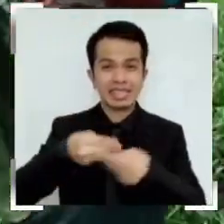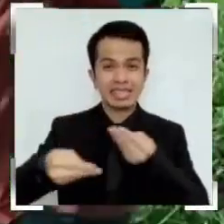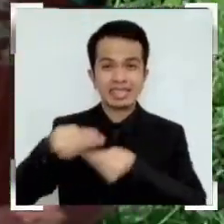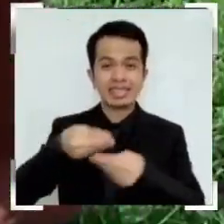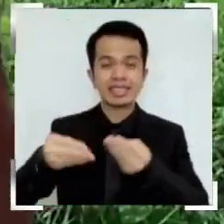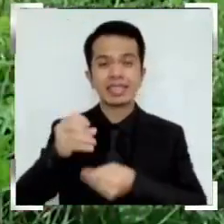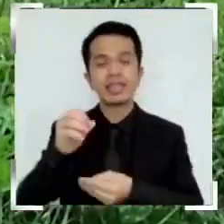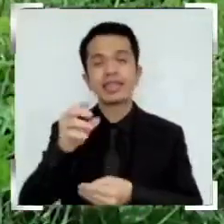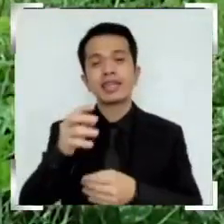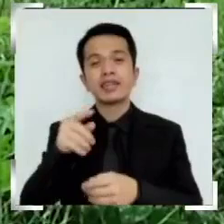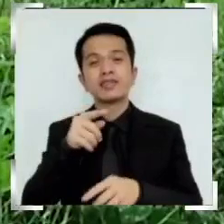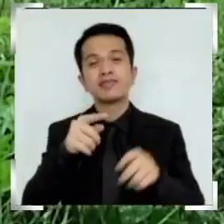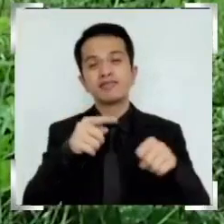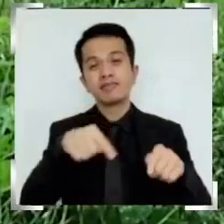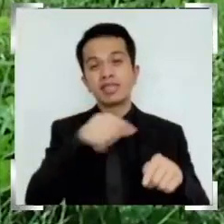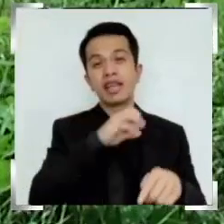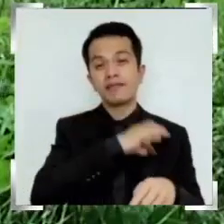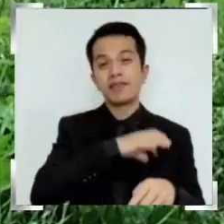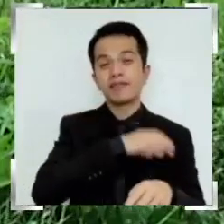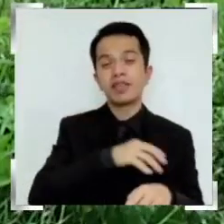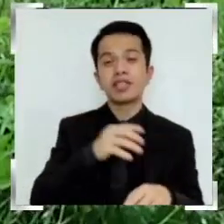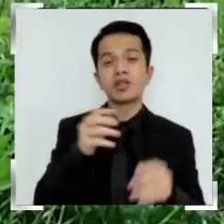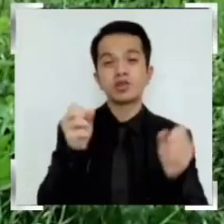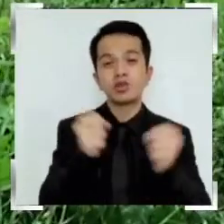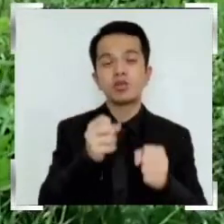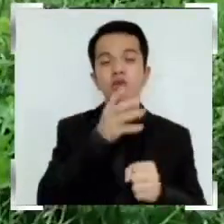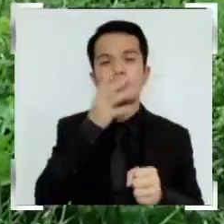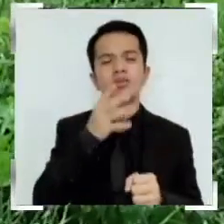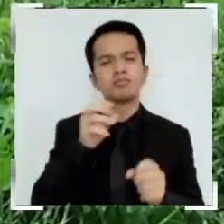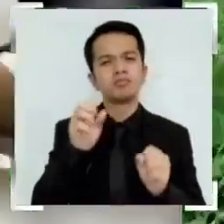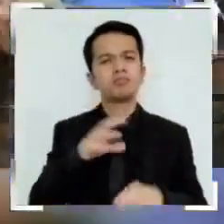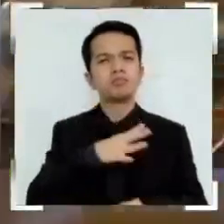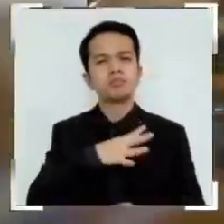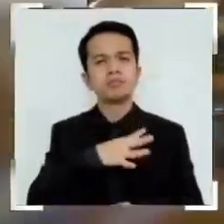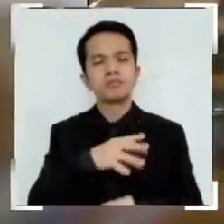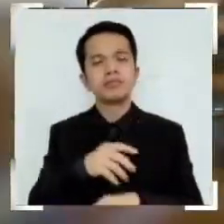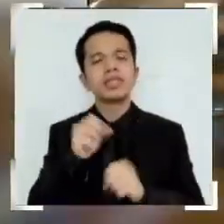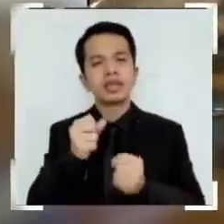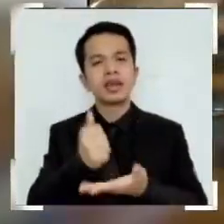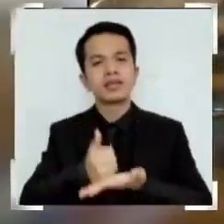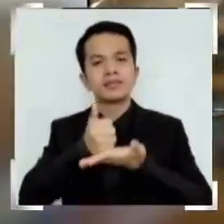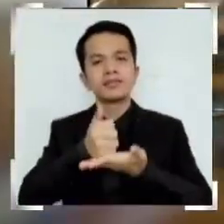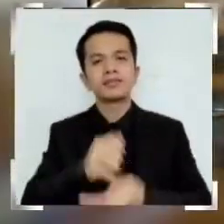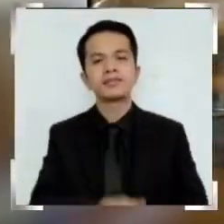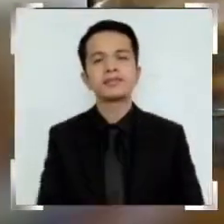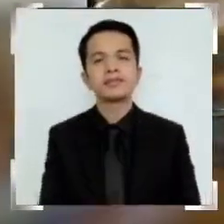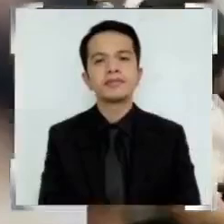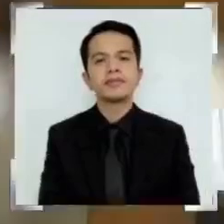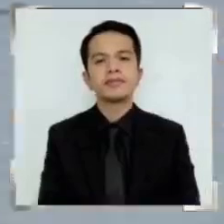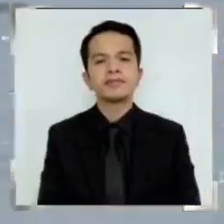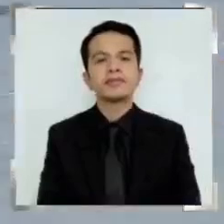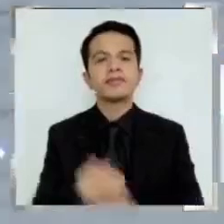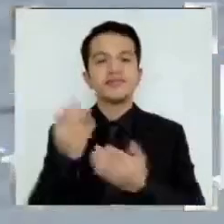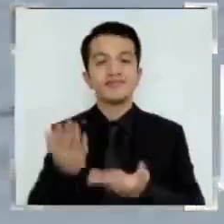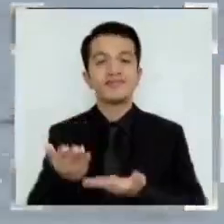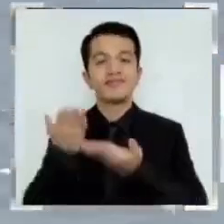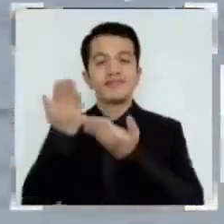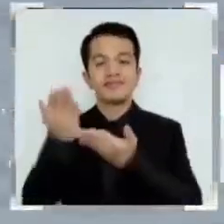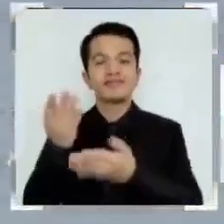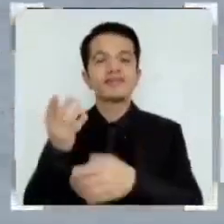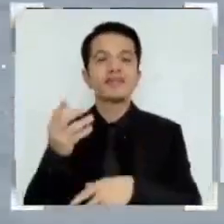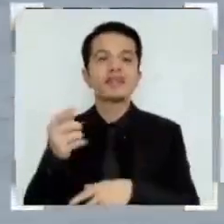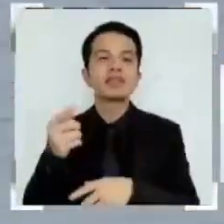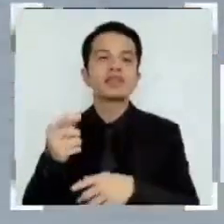ang makikinabang, okay siya. Sa palagay ko po, makakatulong po siya. Iminungkahi rin ang PISAC ang pag-i-issue ng malinaw na